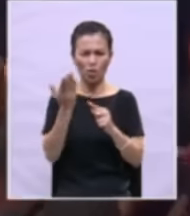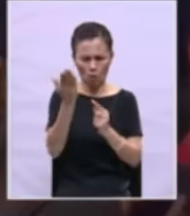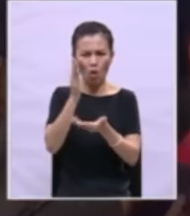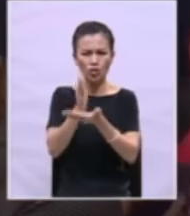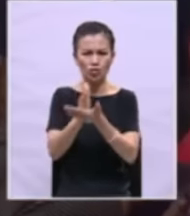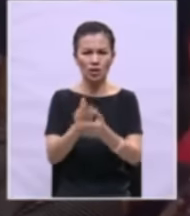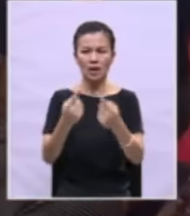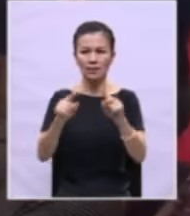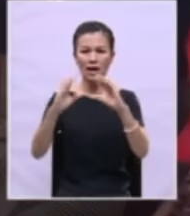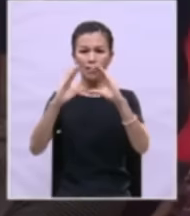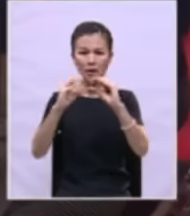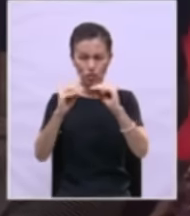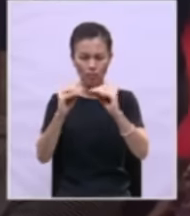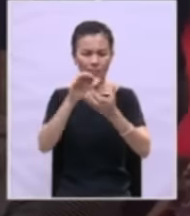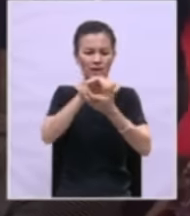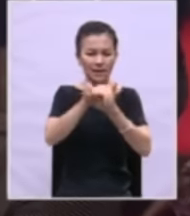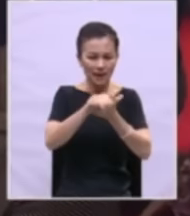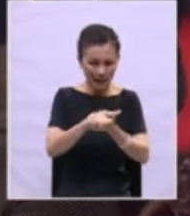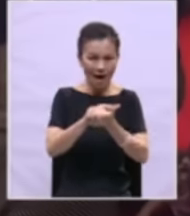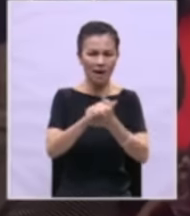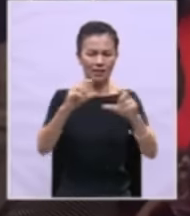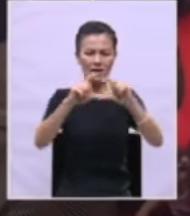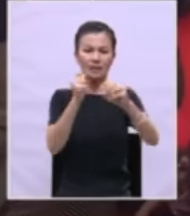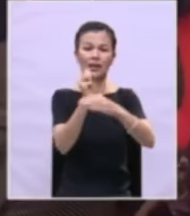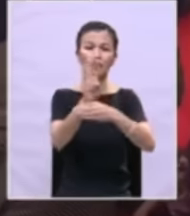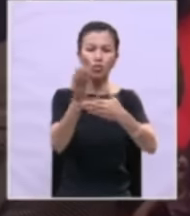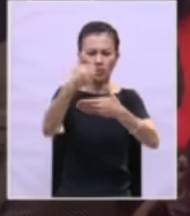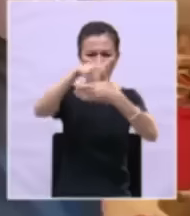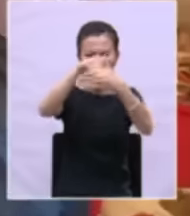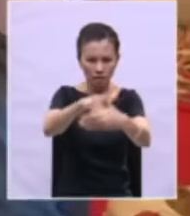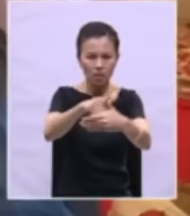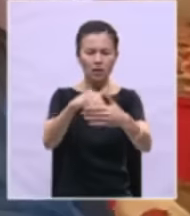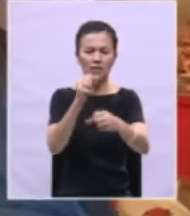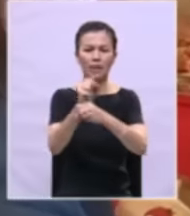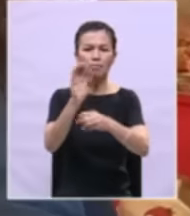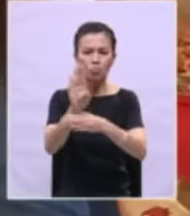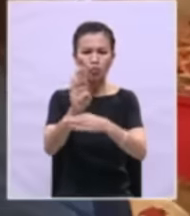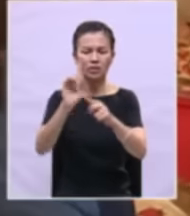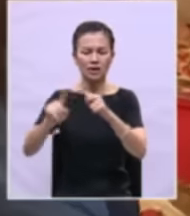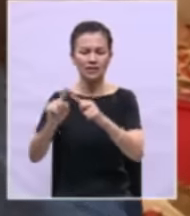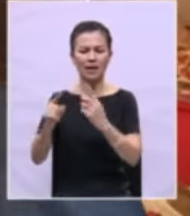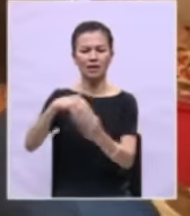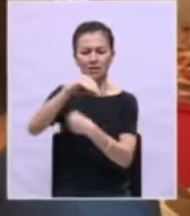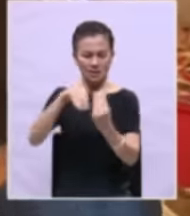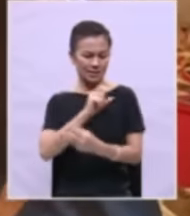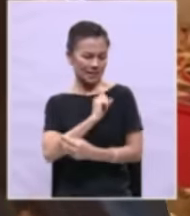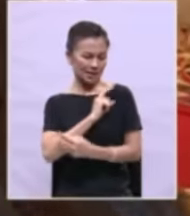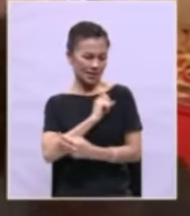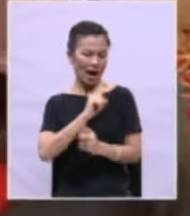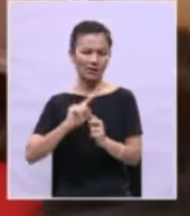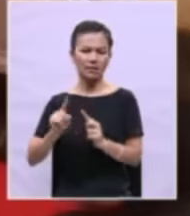ประชุมหรือว่างานมงคลสมรสการทอดกฐินงานลอยกระทงงานบำเพ็ญกุศลหรือว่าศาสนกิจตามประเพณีส